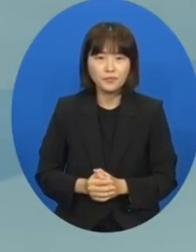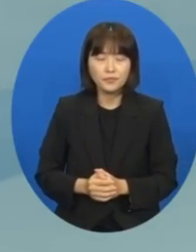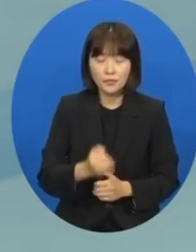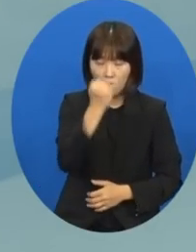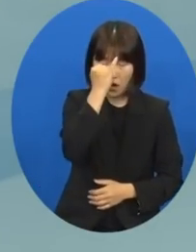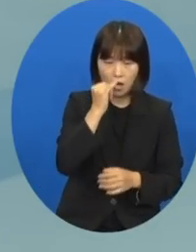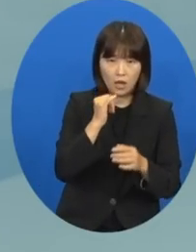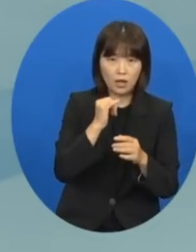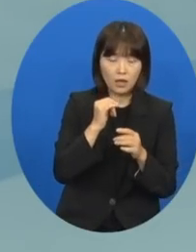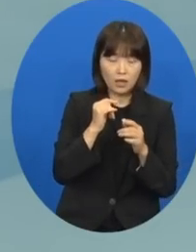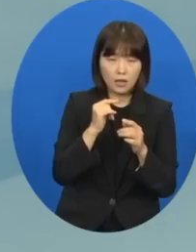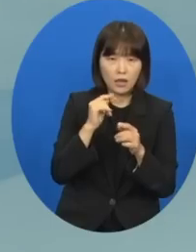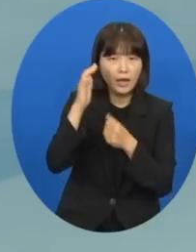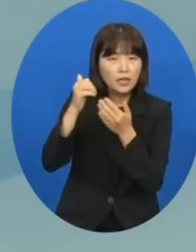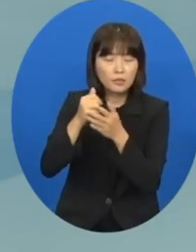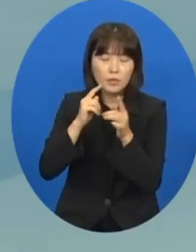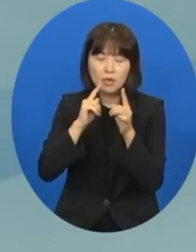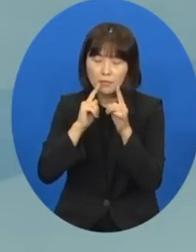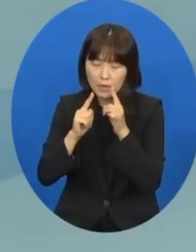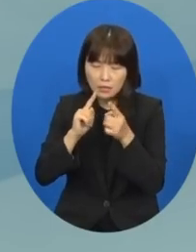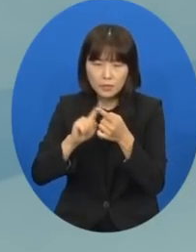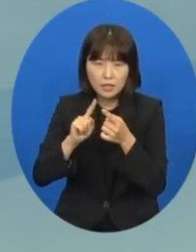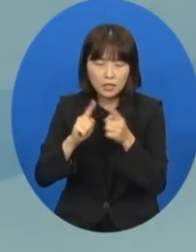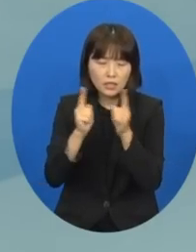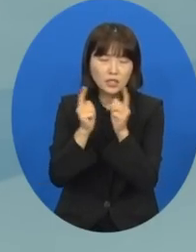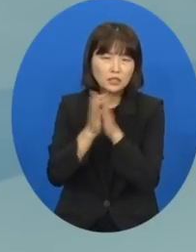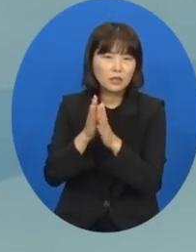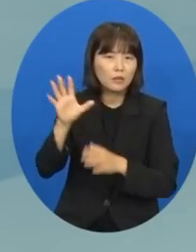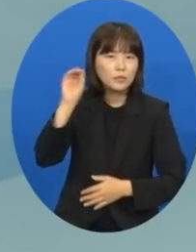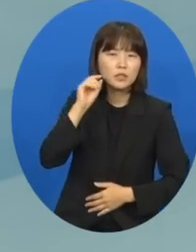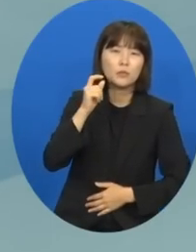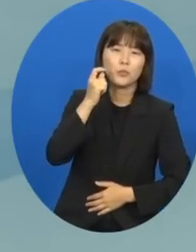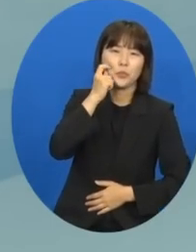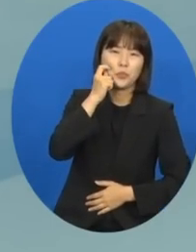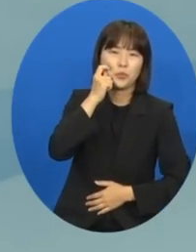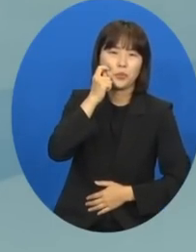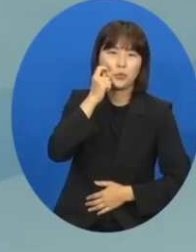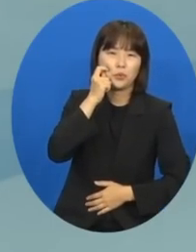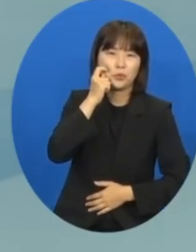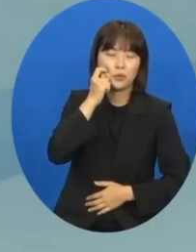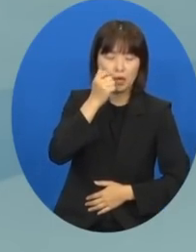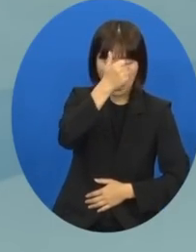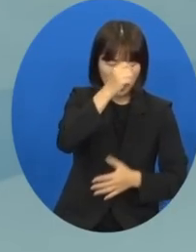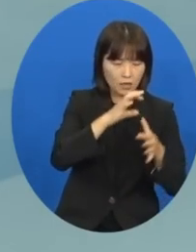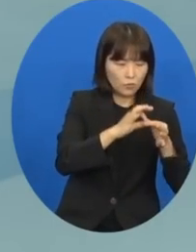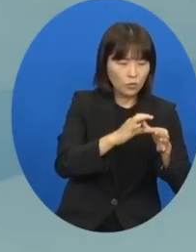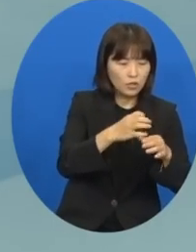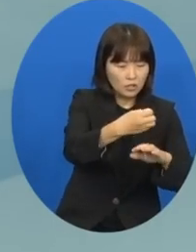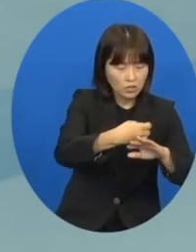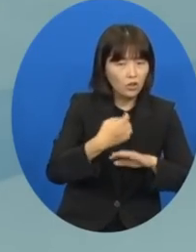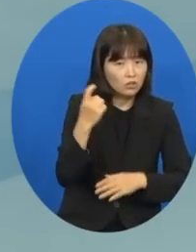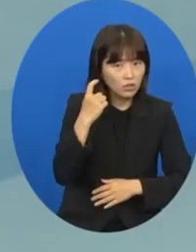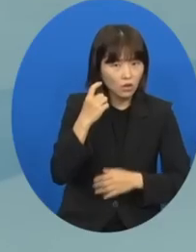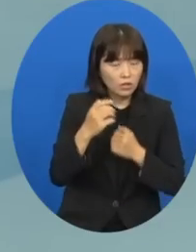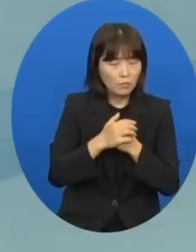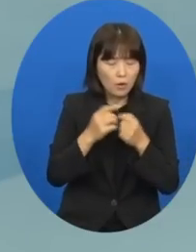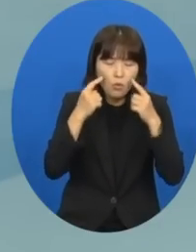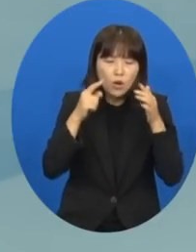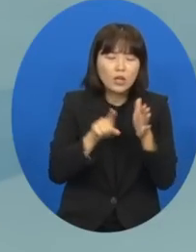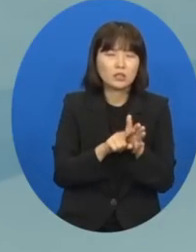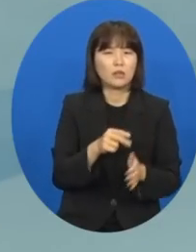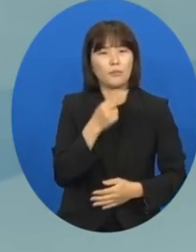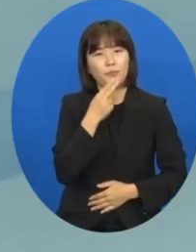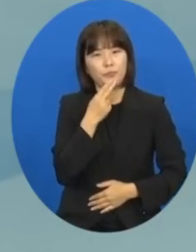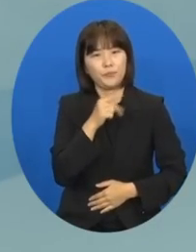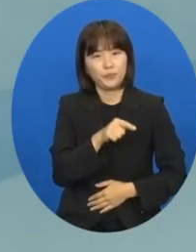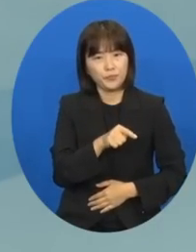직접 들은 자가 아니고 간접적으로 들은 자기 때문에 약간의 확신이 없을 수 있다는 것이죠. 그러니까 직접 들은 게